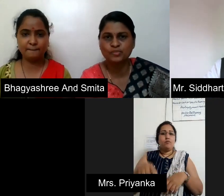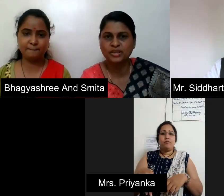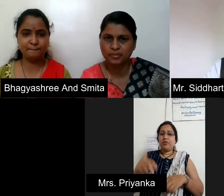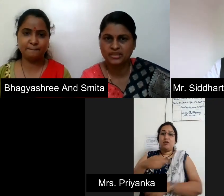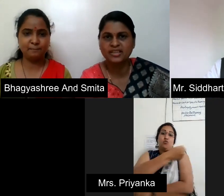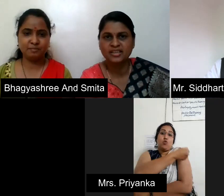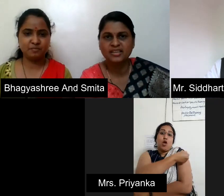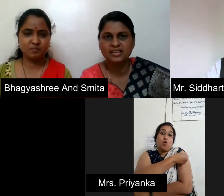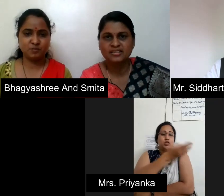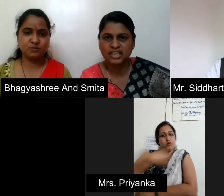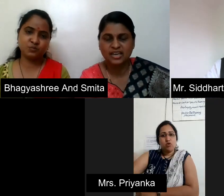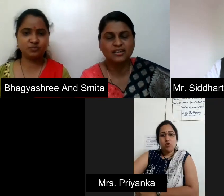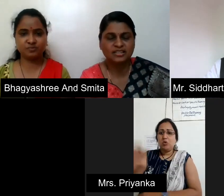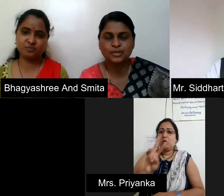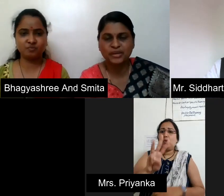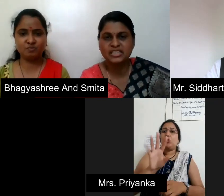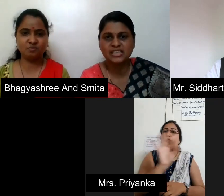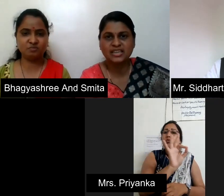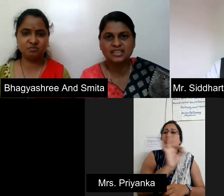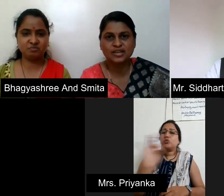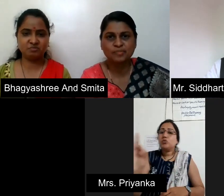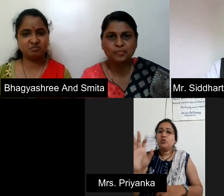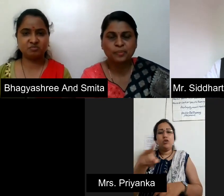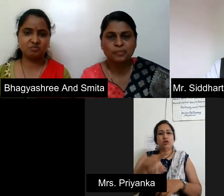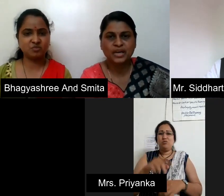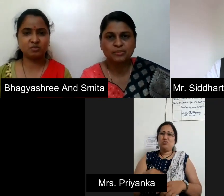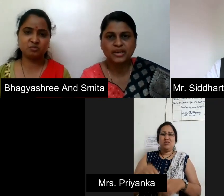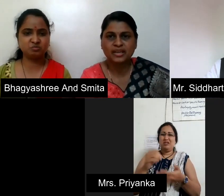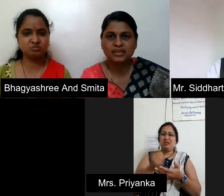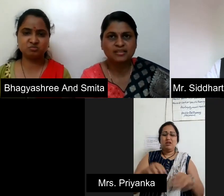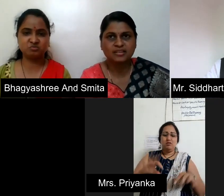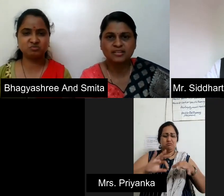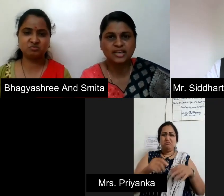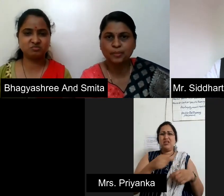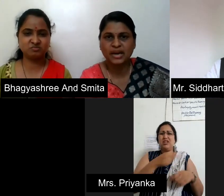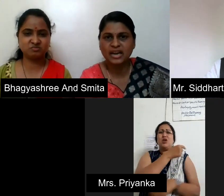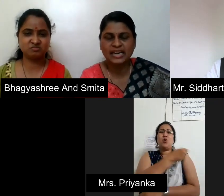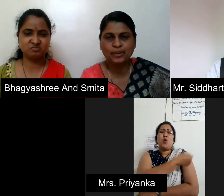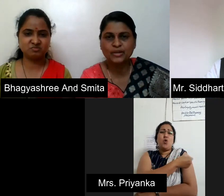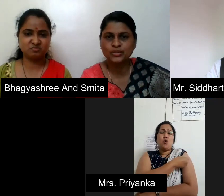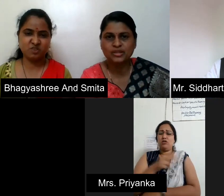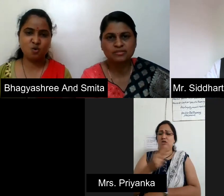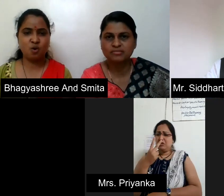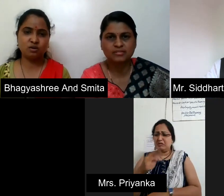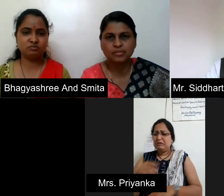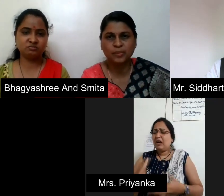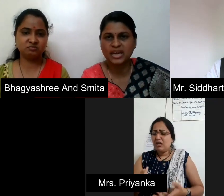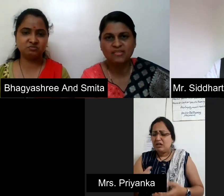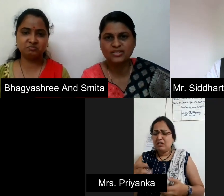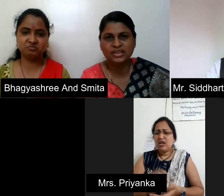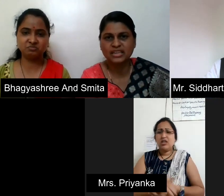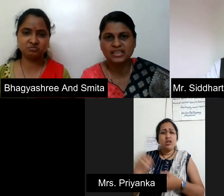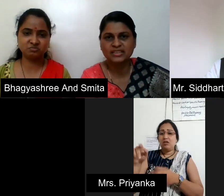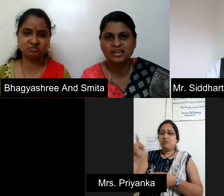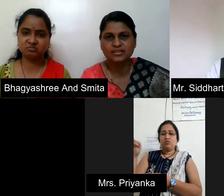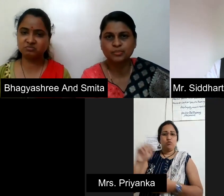वो हॉस्पिटल में थी, ट्रीटमेंट चल रहा था। बाद में घर पे लाने के बाद उसे मम्मी ने